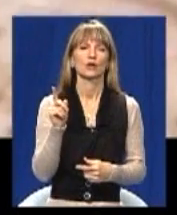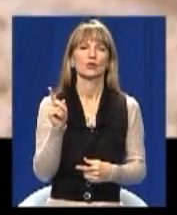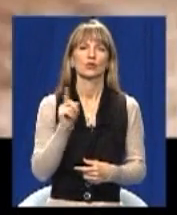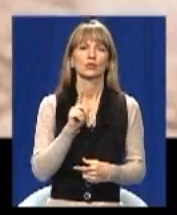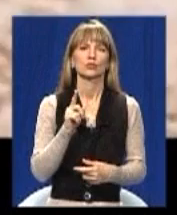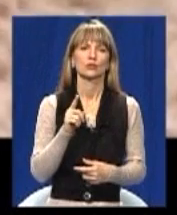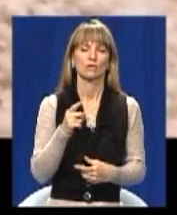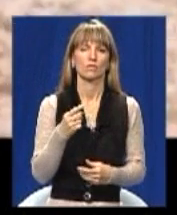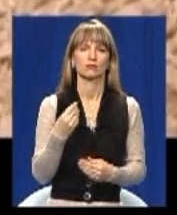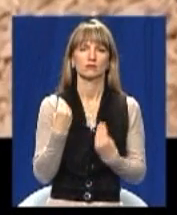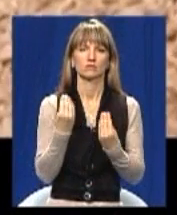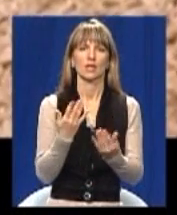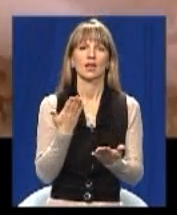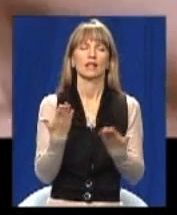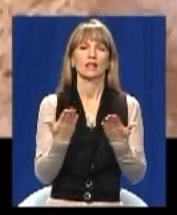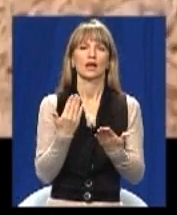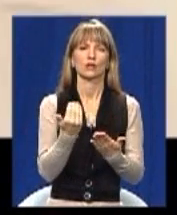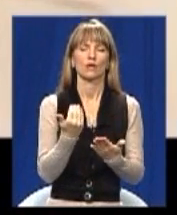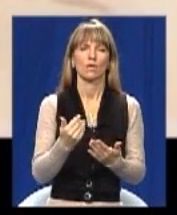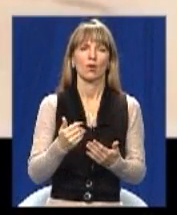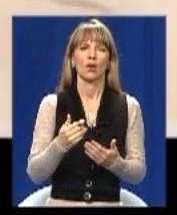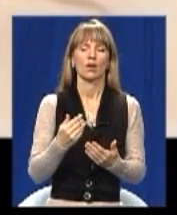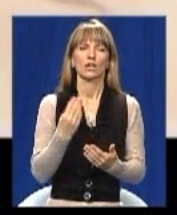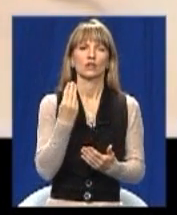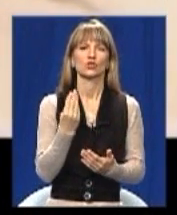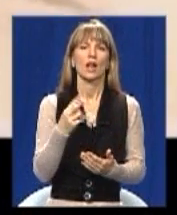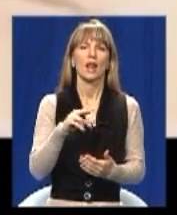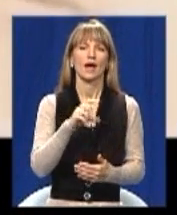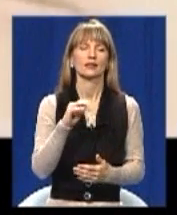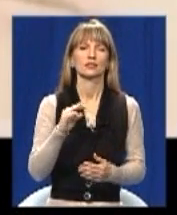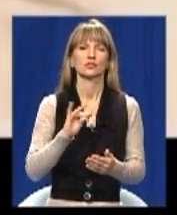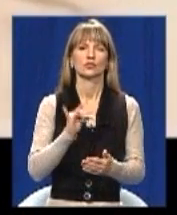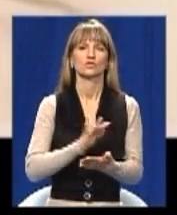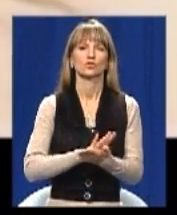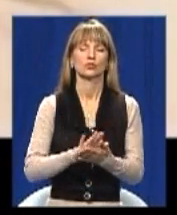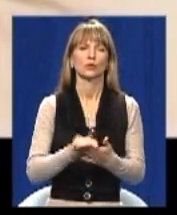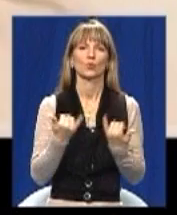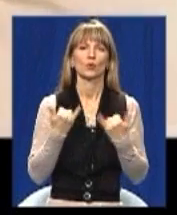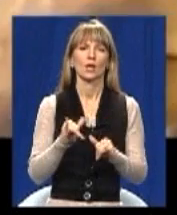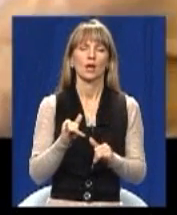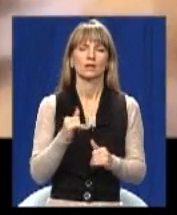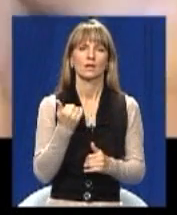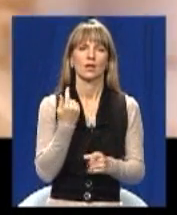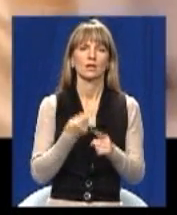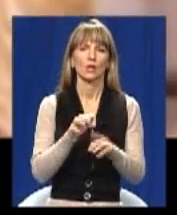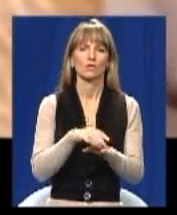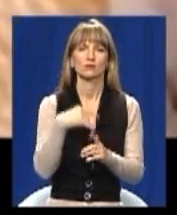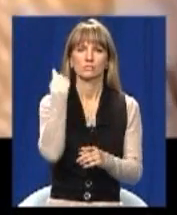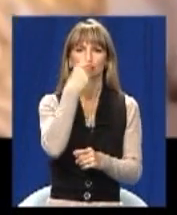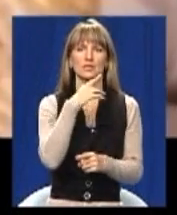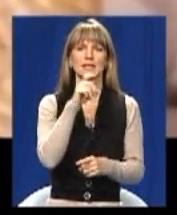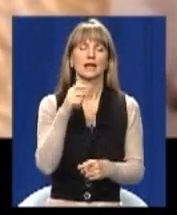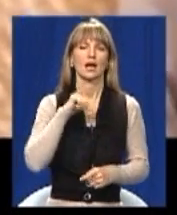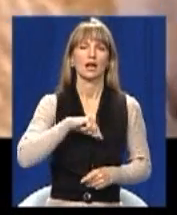на її шляхетність та чистоту. А блакитний чи навіть різний колір очей надає унікальності цим котам. Як за зовнішнім виглядом, так